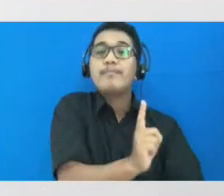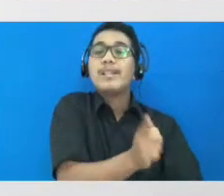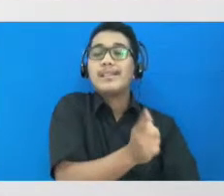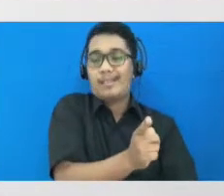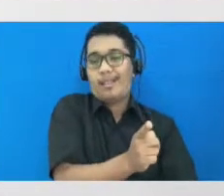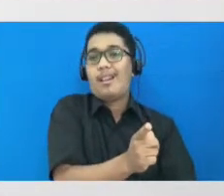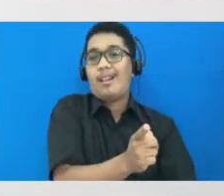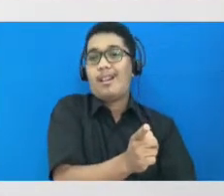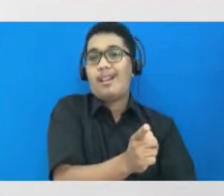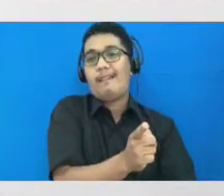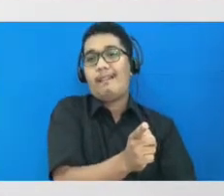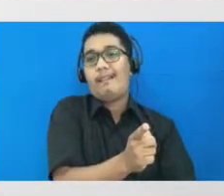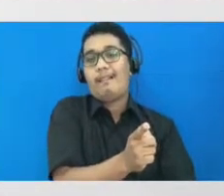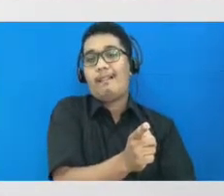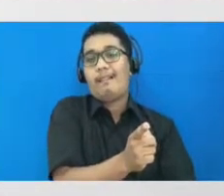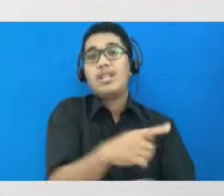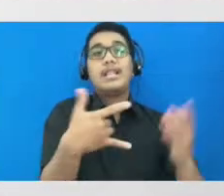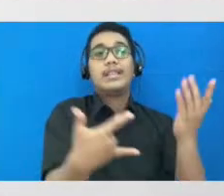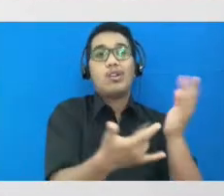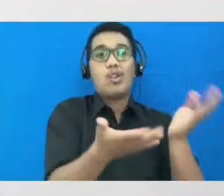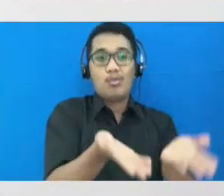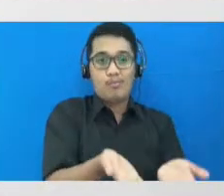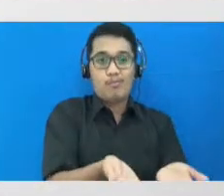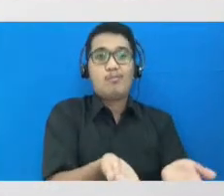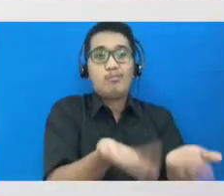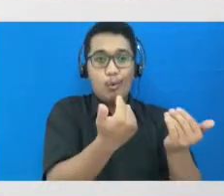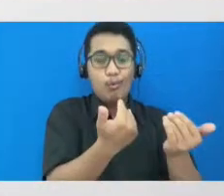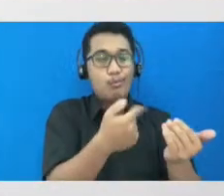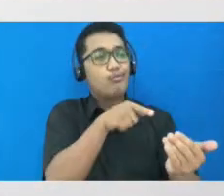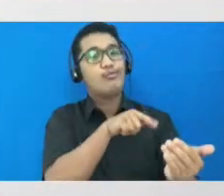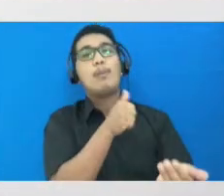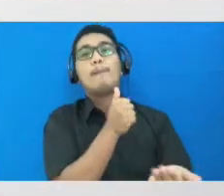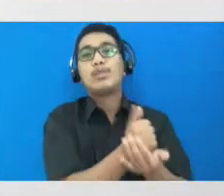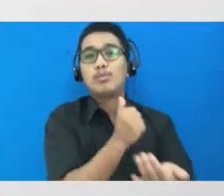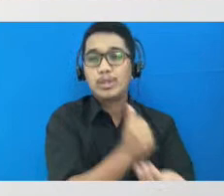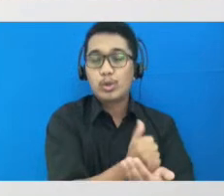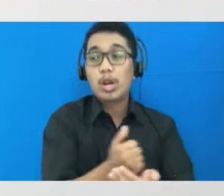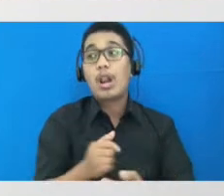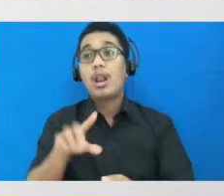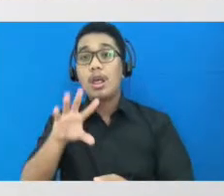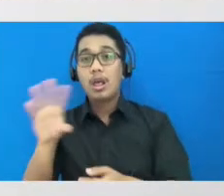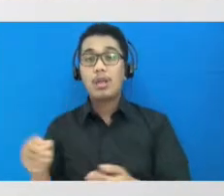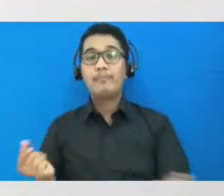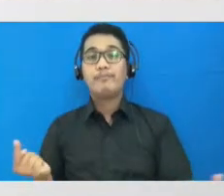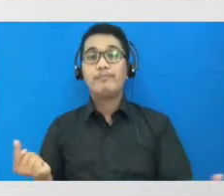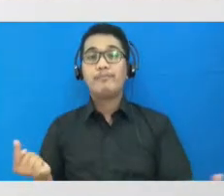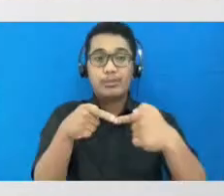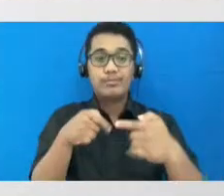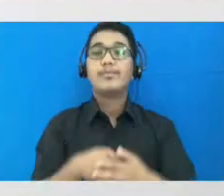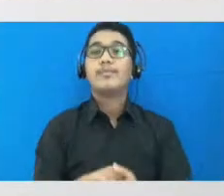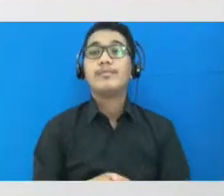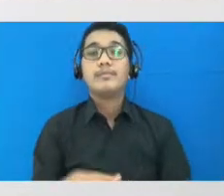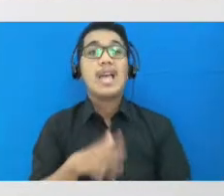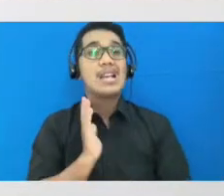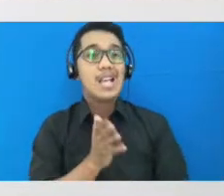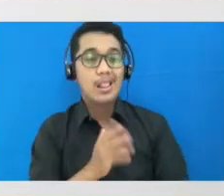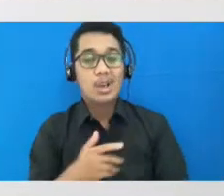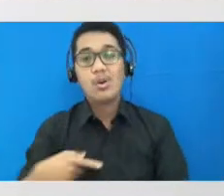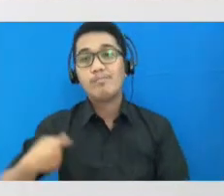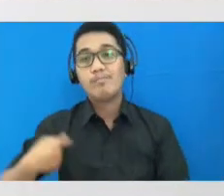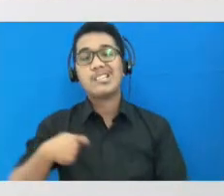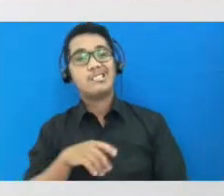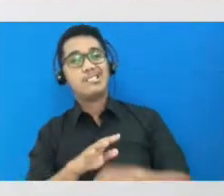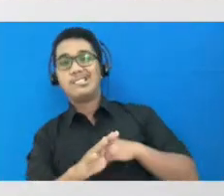bahwa pengembangan teknologi informasi itu memang benar-benar dibutuhkan oleh kementerian. Kalau sekiranya tidak dibutuhkan dan